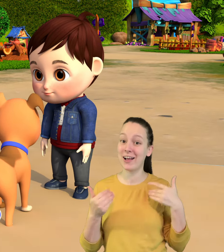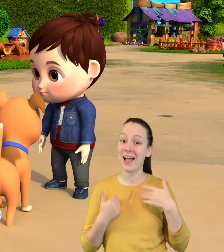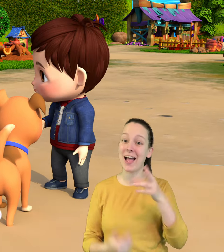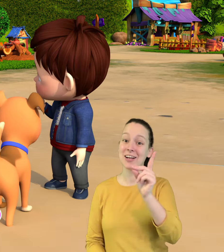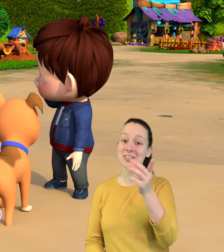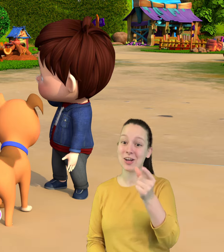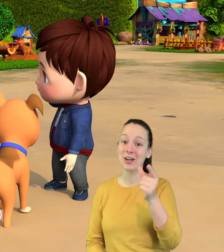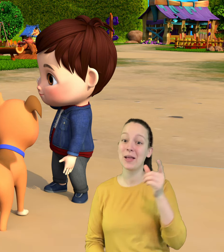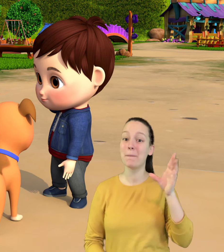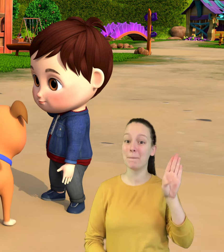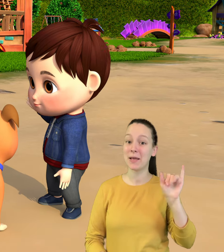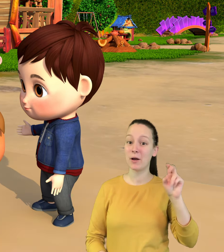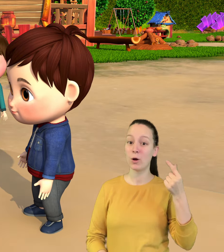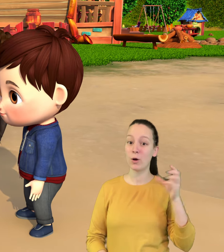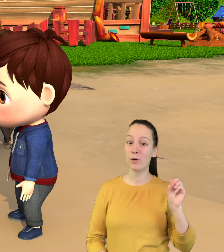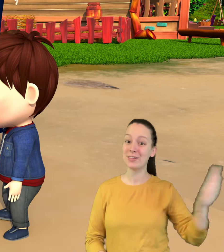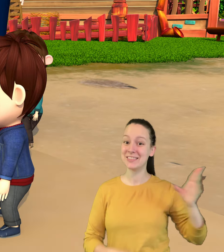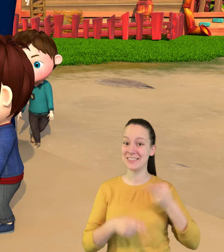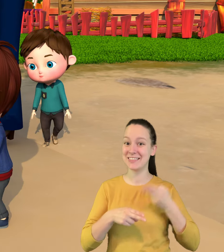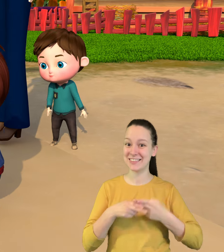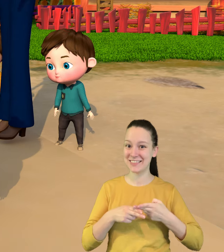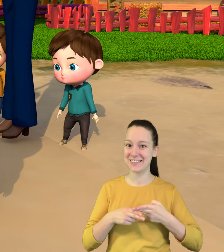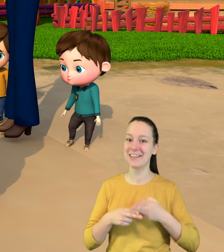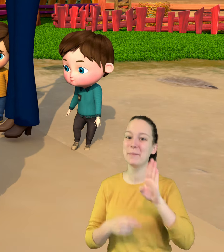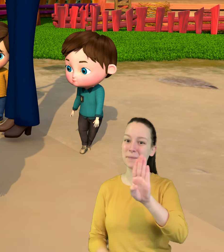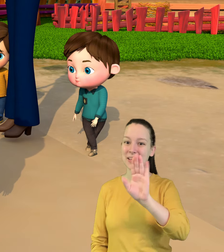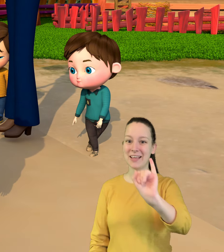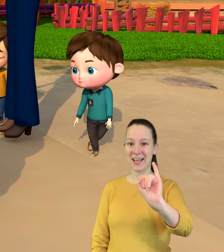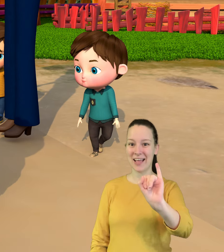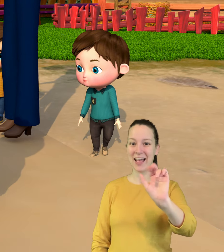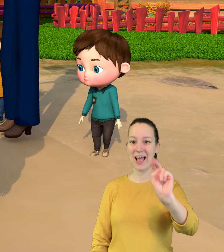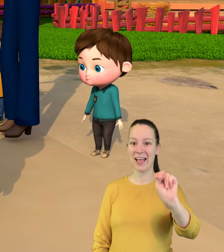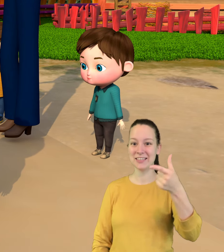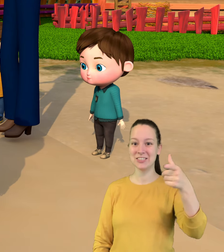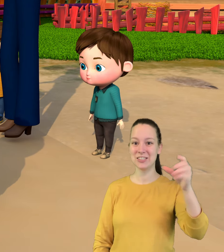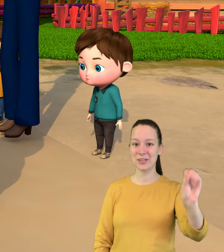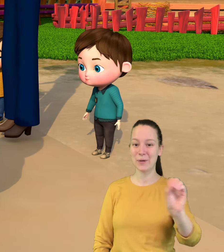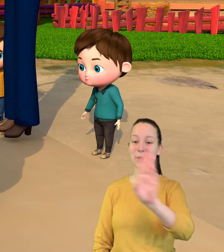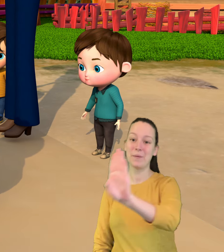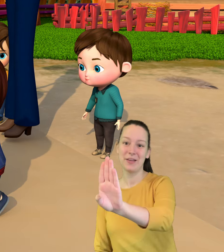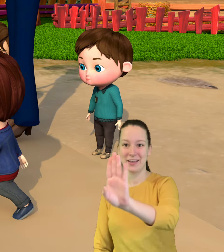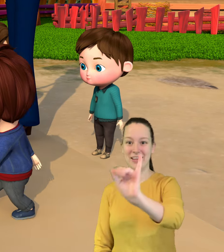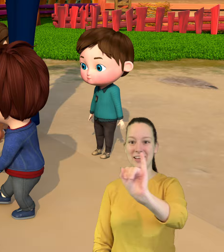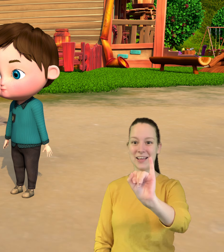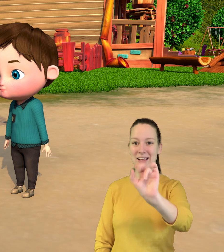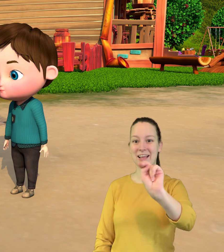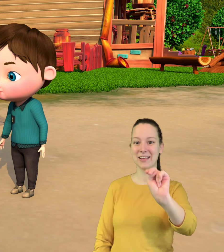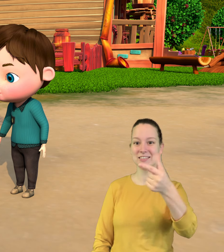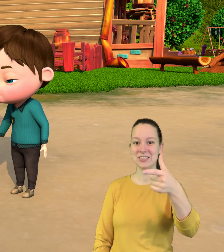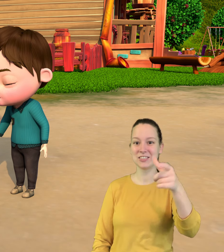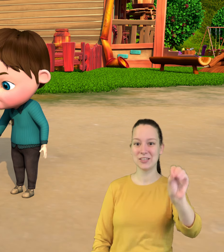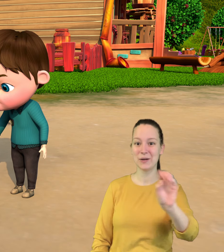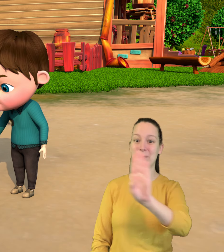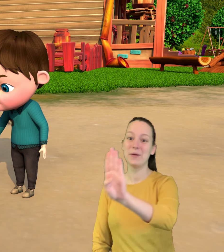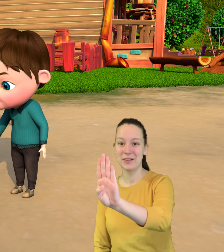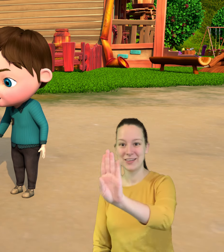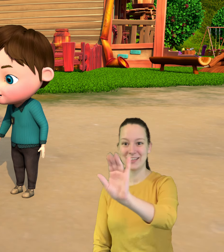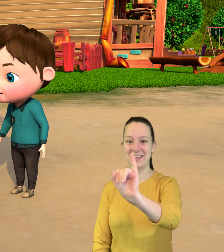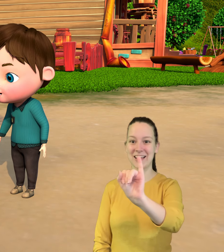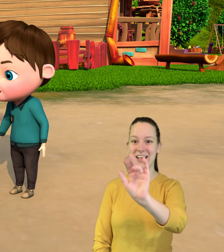ノフのワンコの名前はビンゴBNGOB